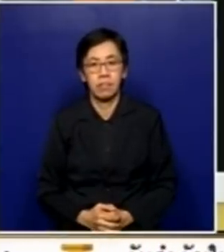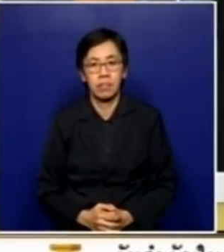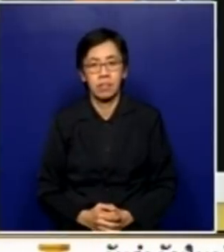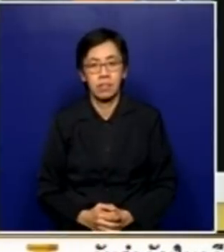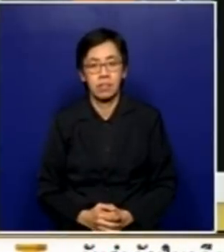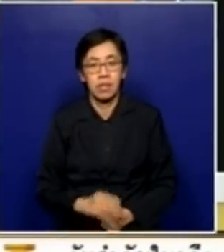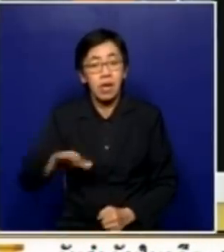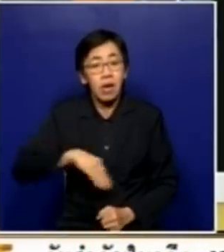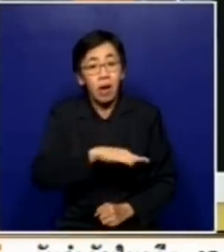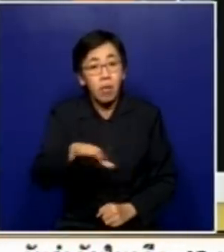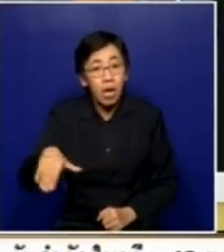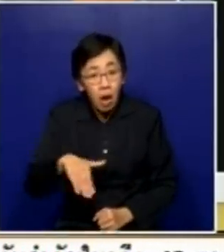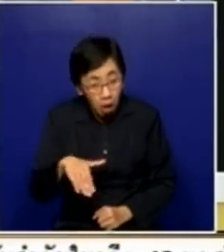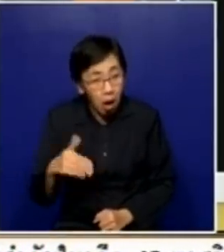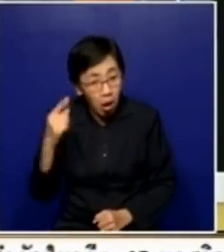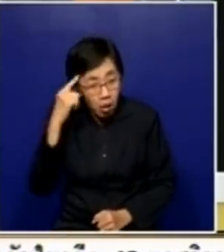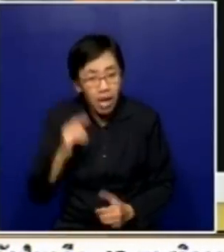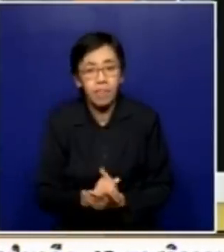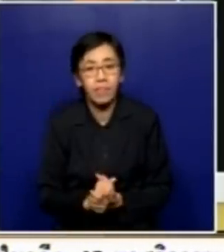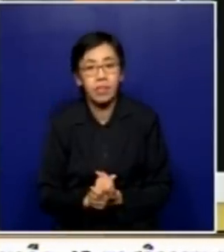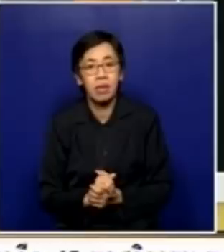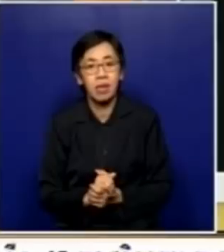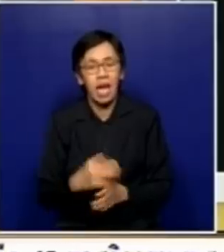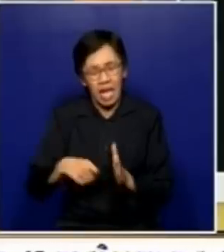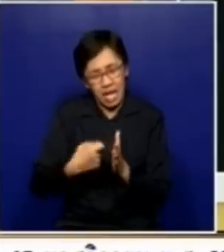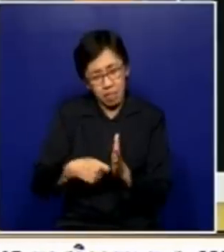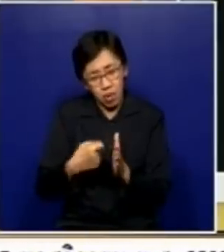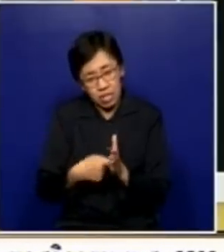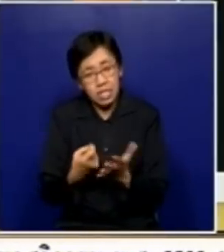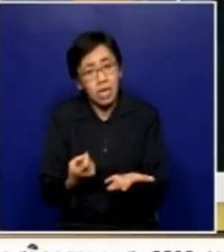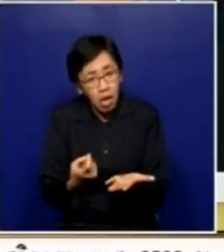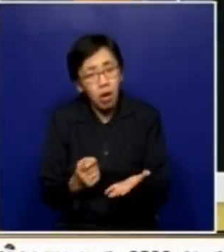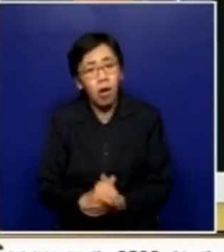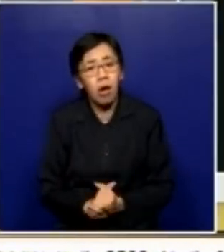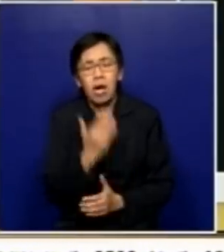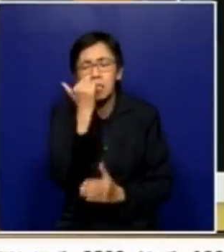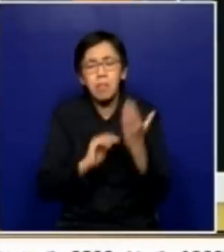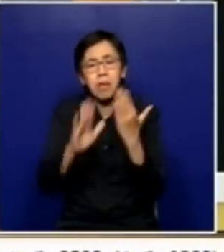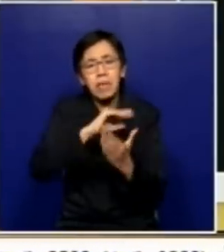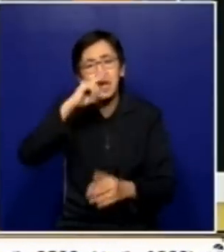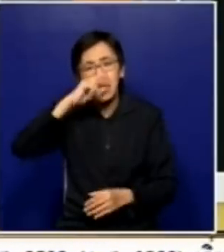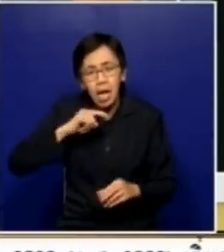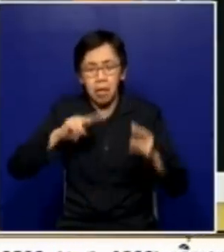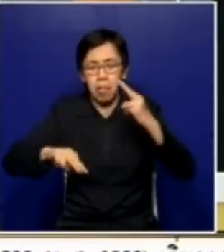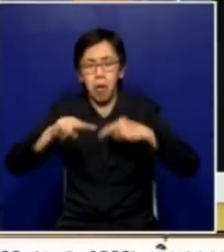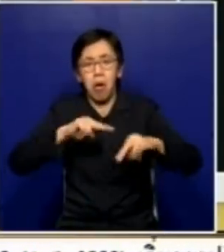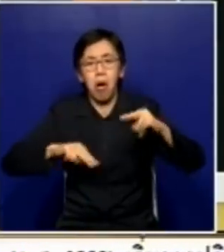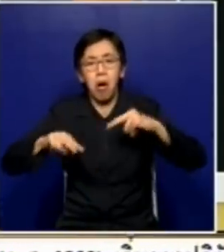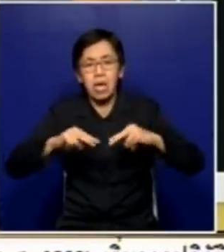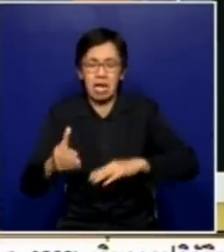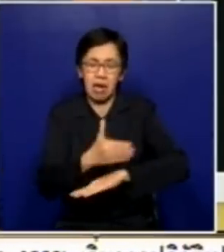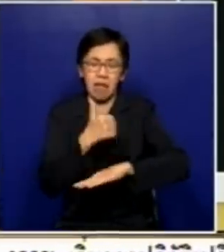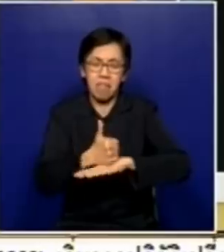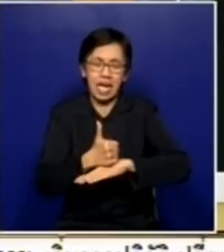เรายไมเคยไดยิใครเลยที่สามารถให้เหตุผลที่ฟังแลวเปเหผลได้ว่าทำไมประเทศไทยจงต้องปกครองด้วยระบอบการเมือง